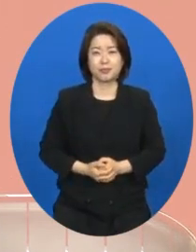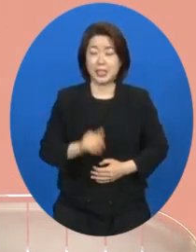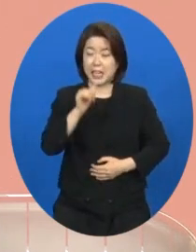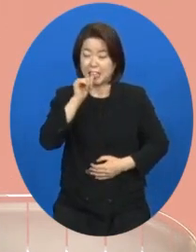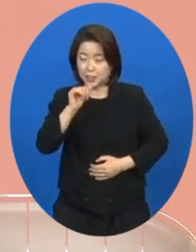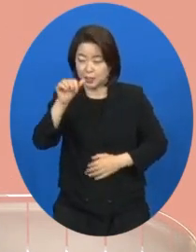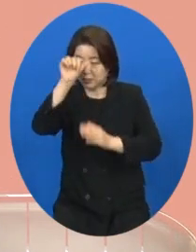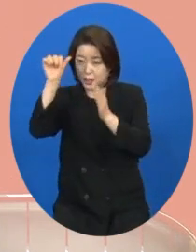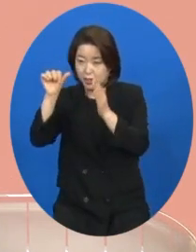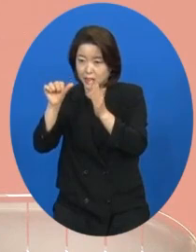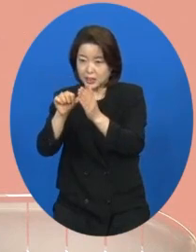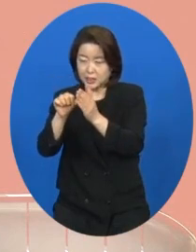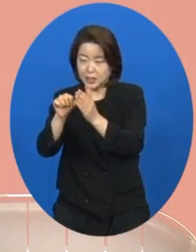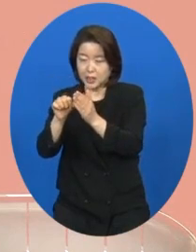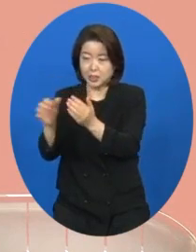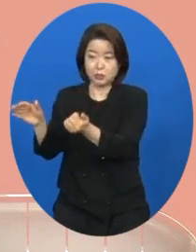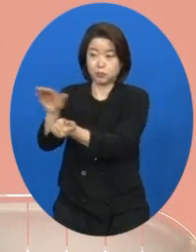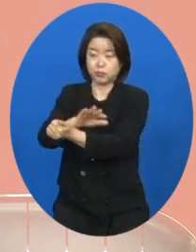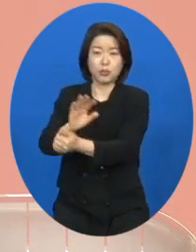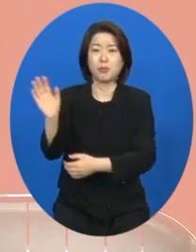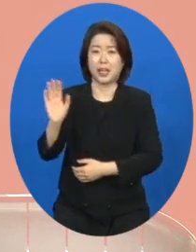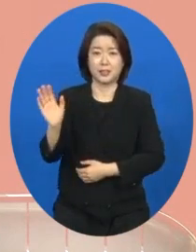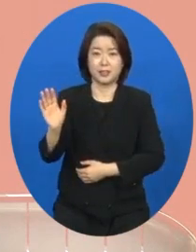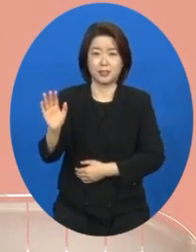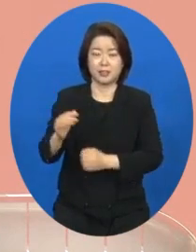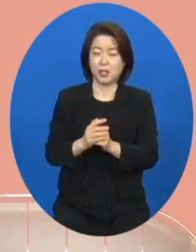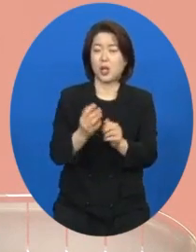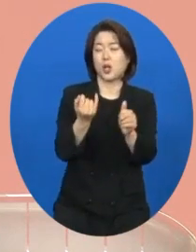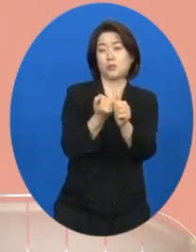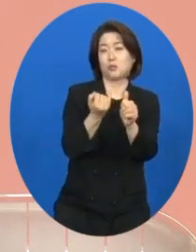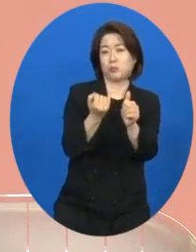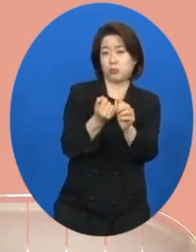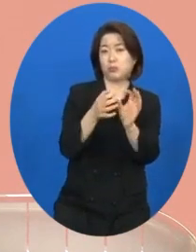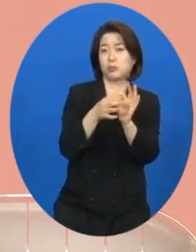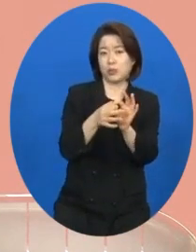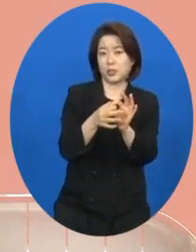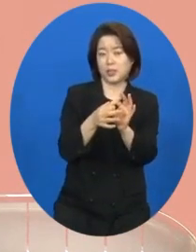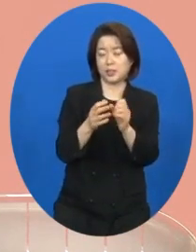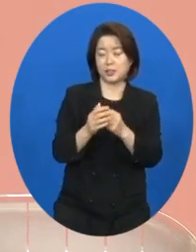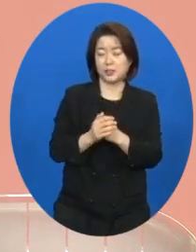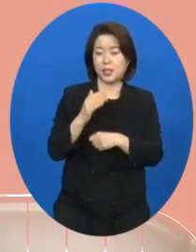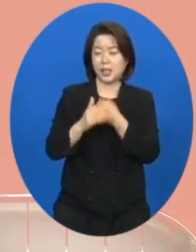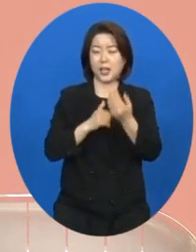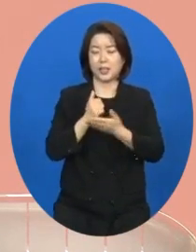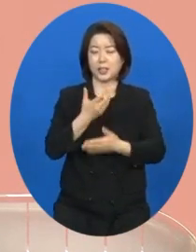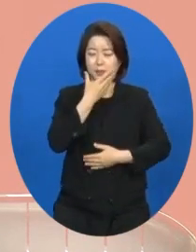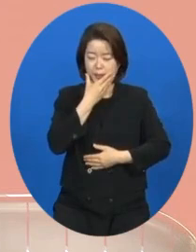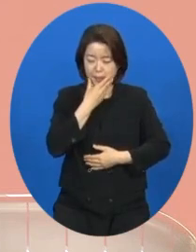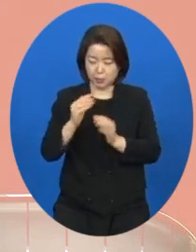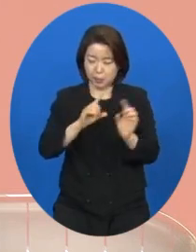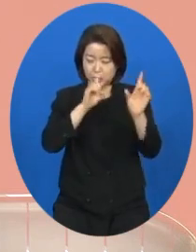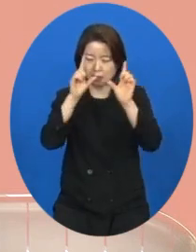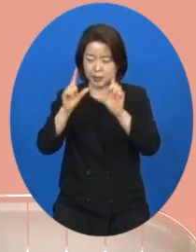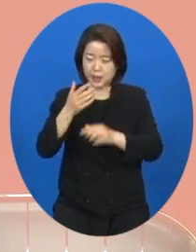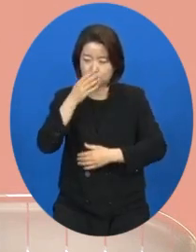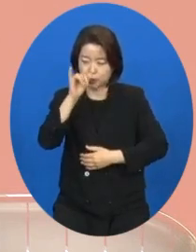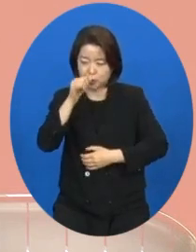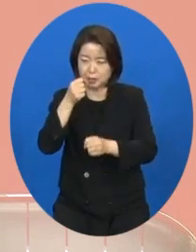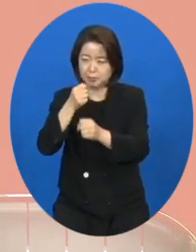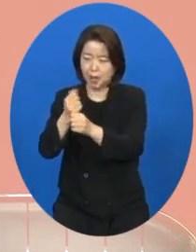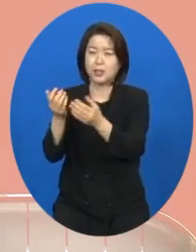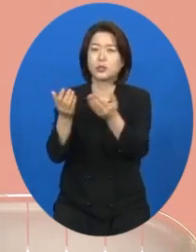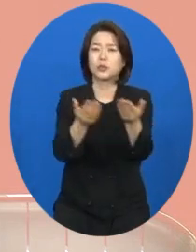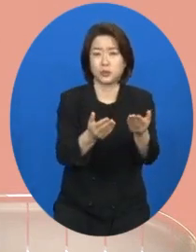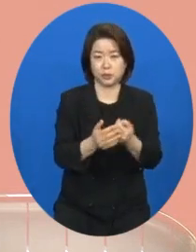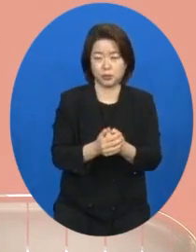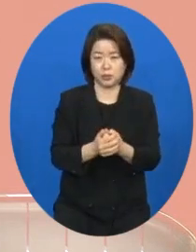절대로 인생의 무덤 아닙니다. 부부관계는 하나님이 행복하게 살게 만드신 거예요. 단